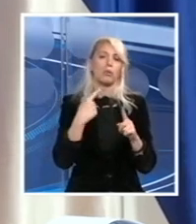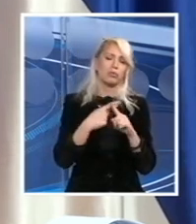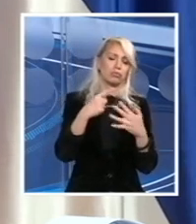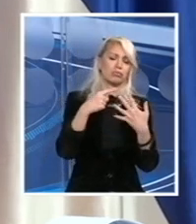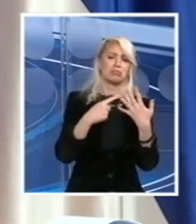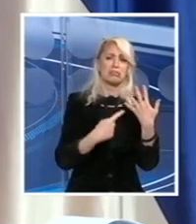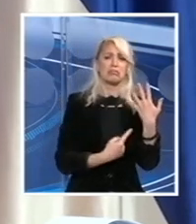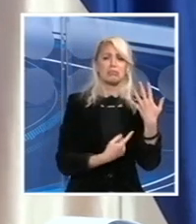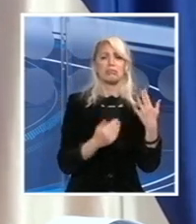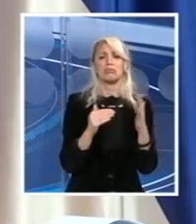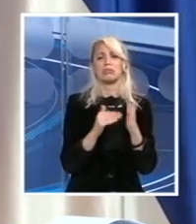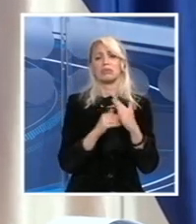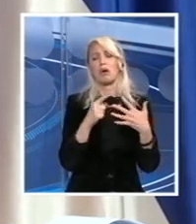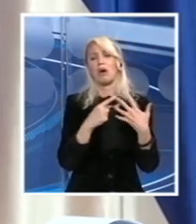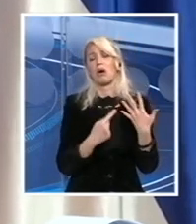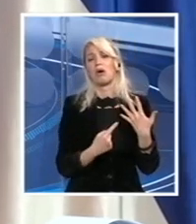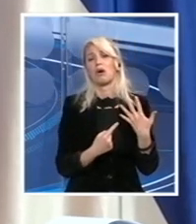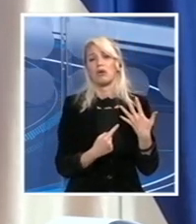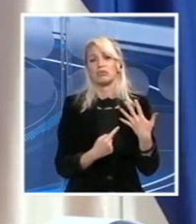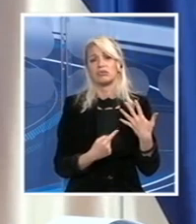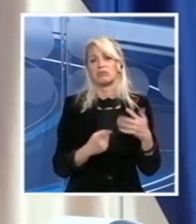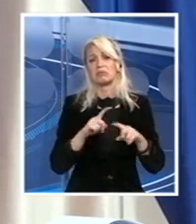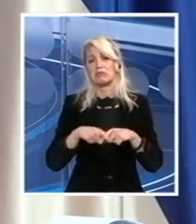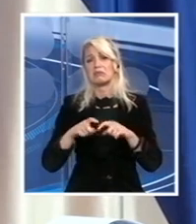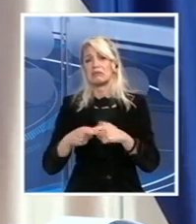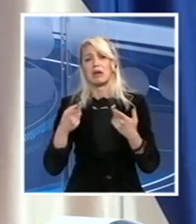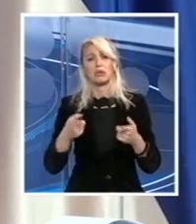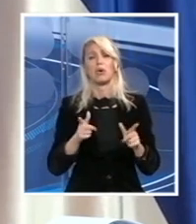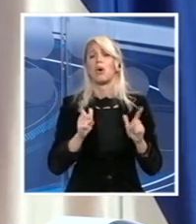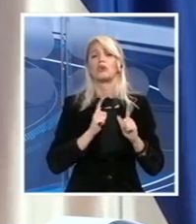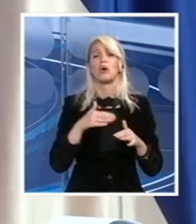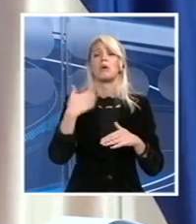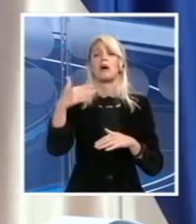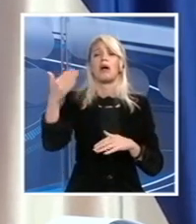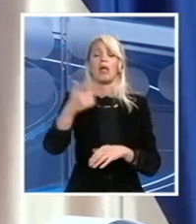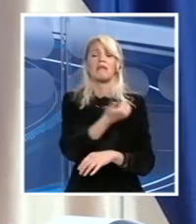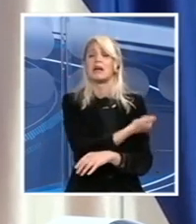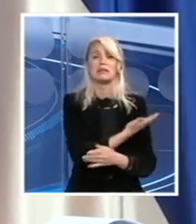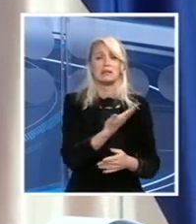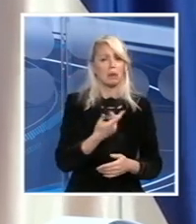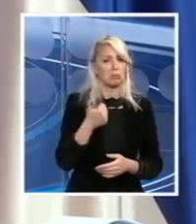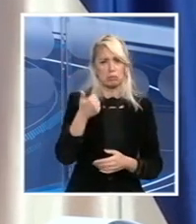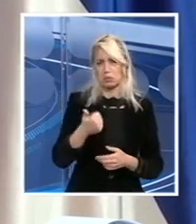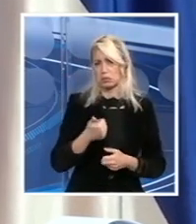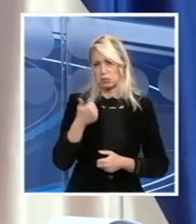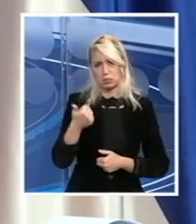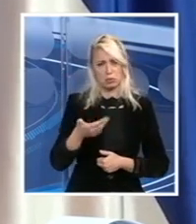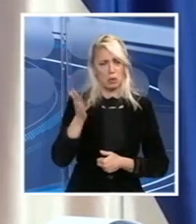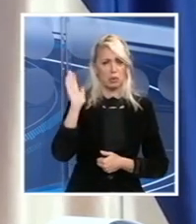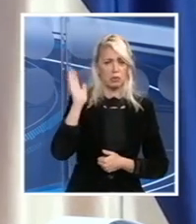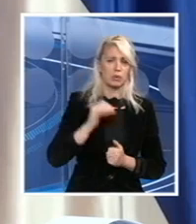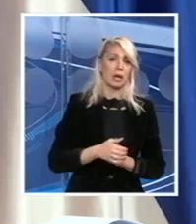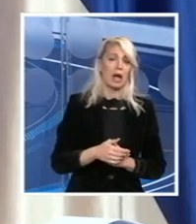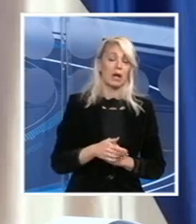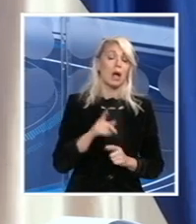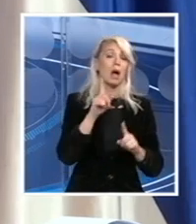verovatno, pošto će to tek biti dostupno za jednu godinu dana, pre toga će biti nekima